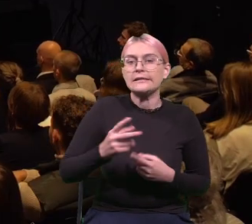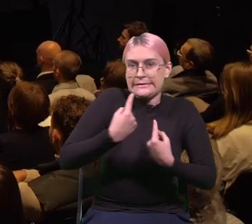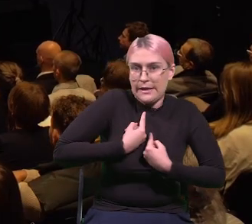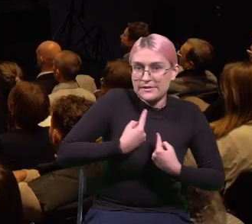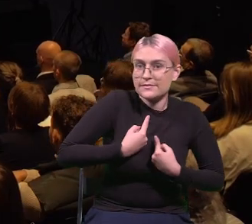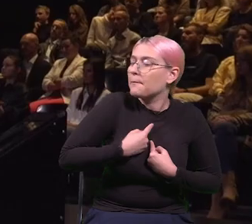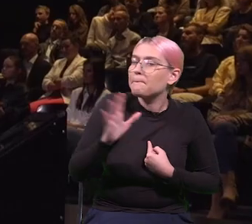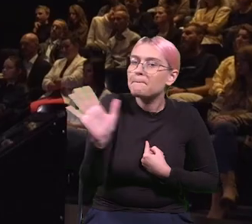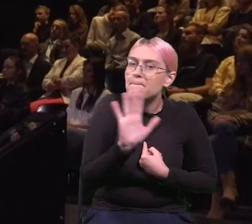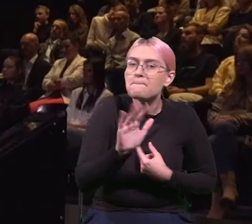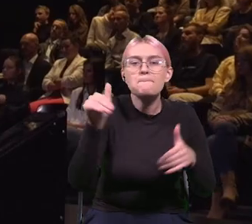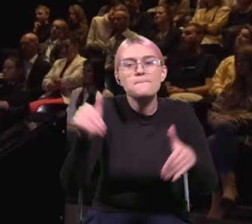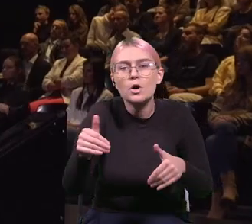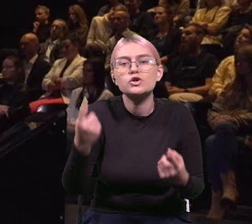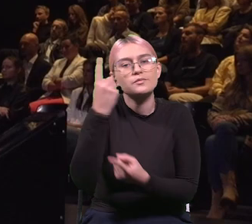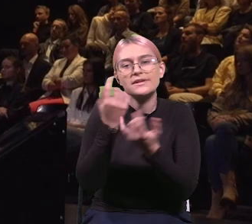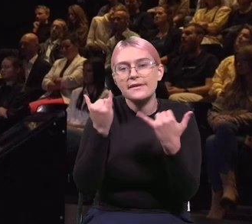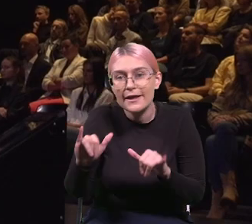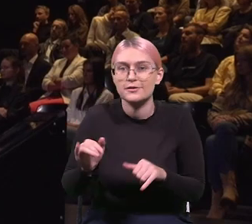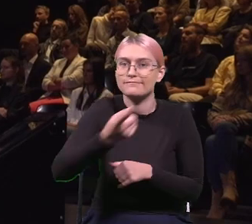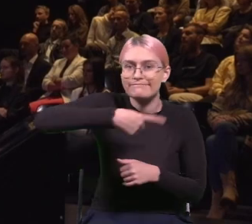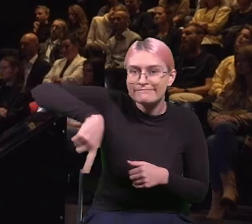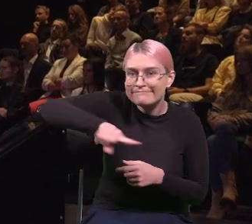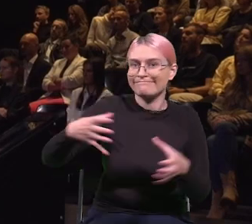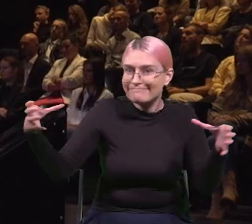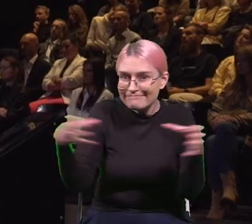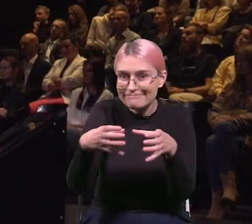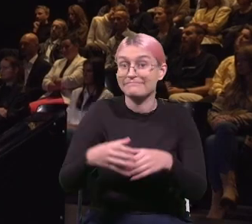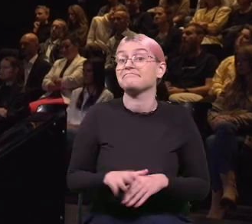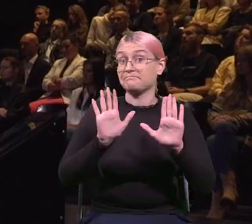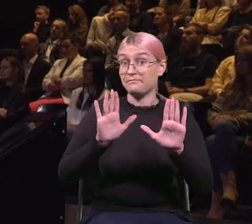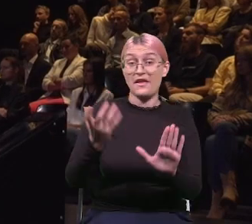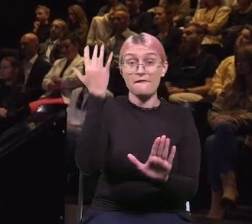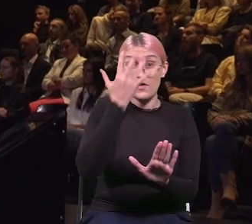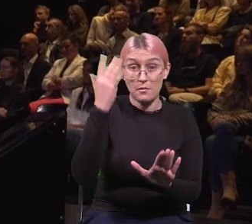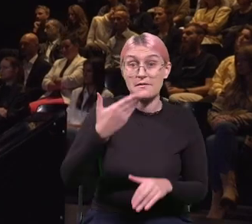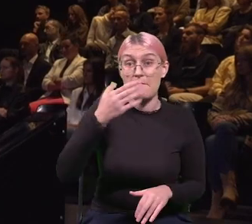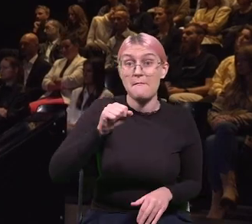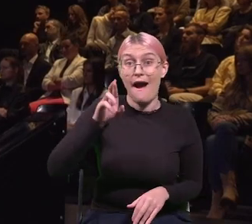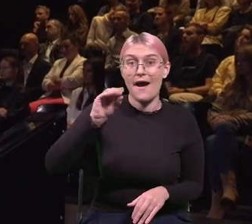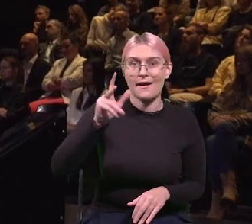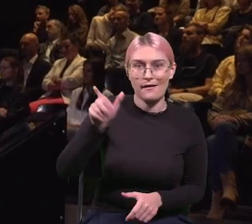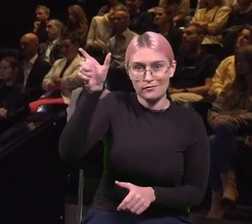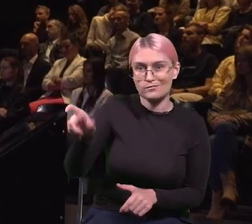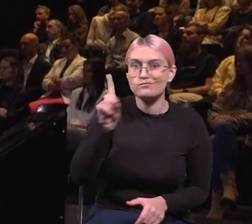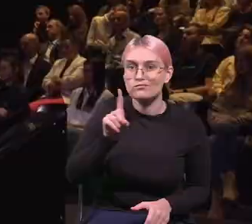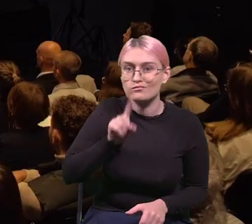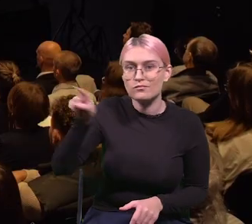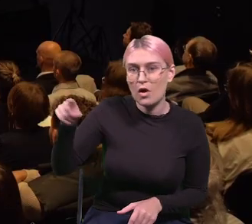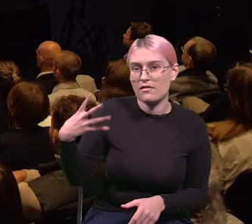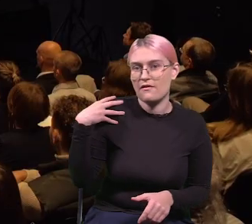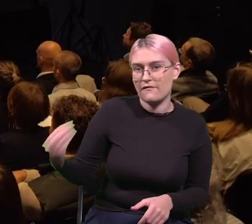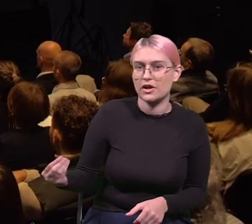razem. Wyobraźmy sobie Marka. Marek ma 32 lata, mieszka w średniej wielkości mieście